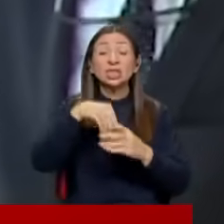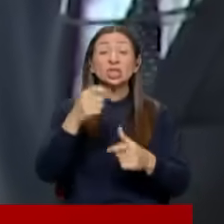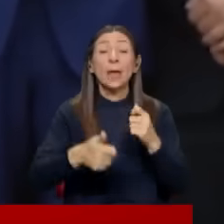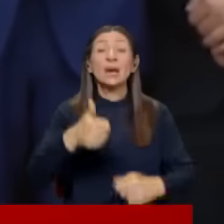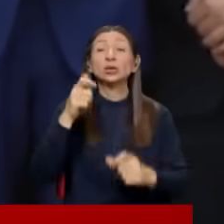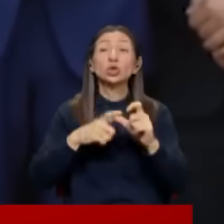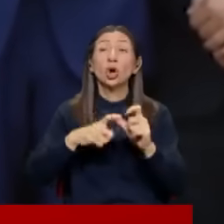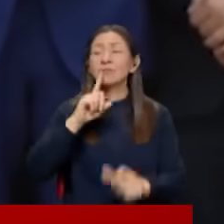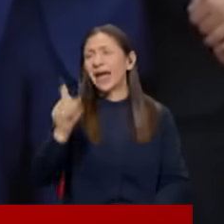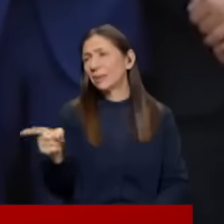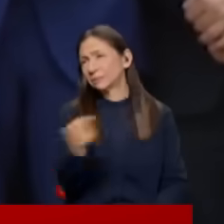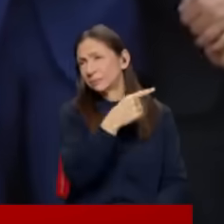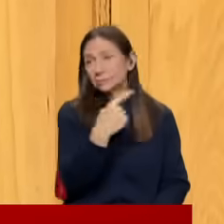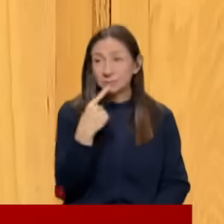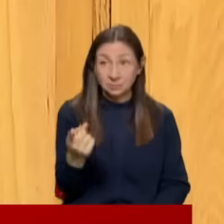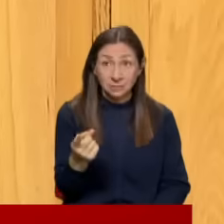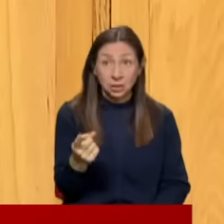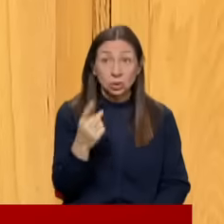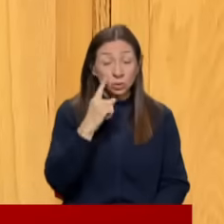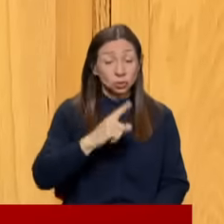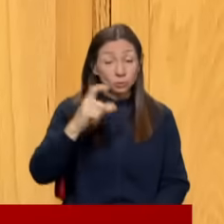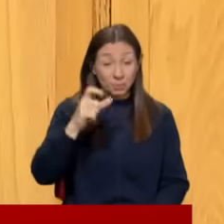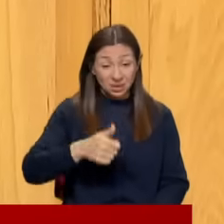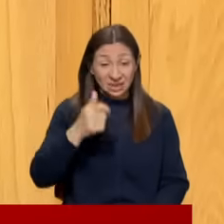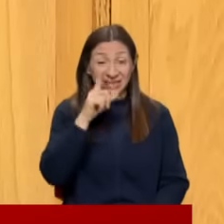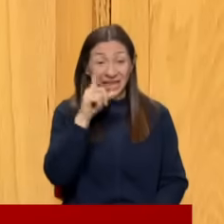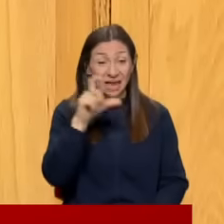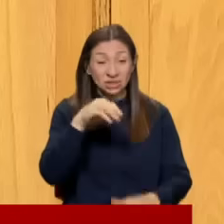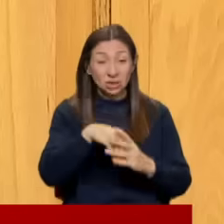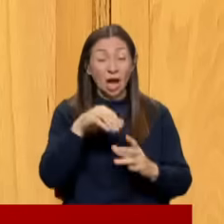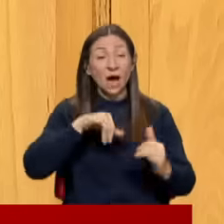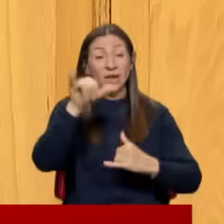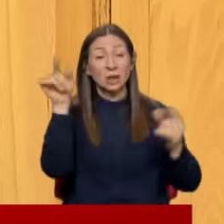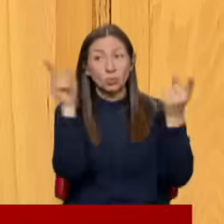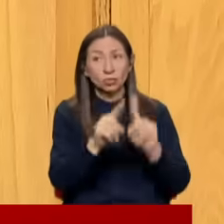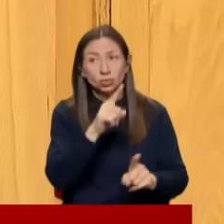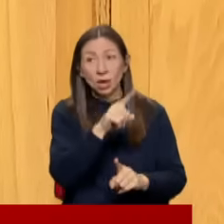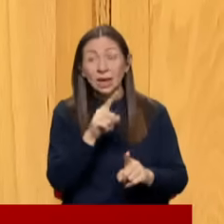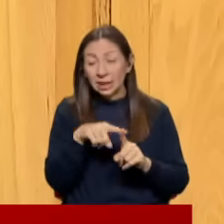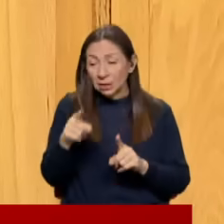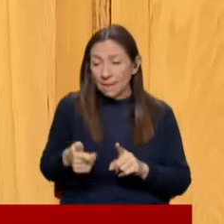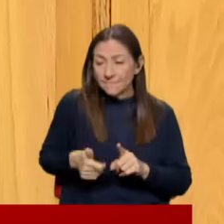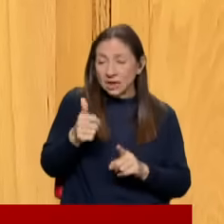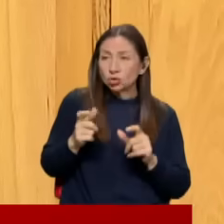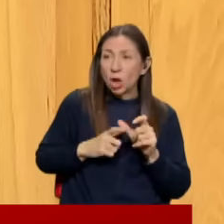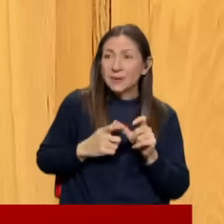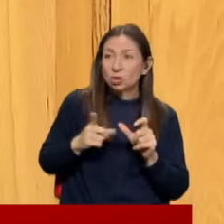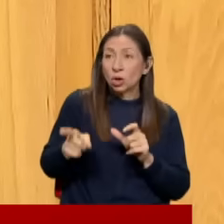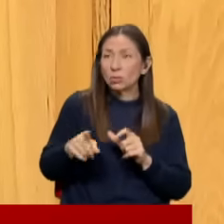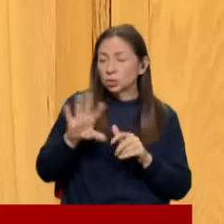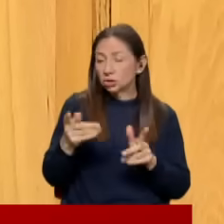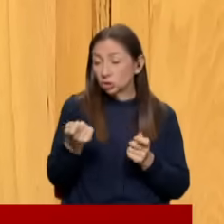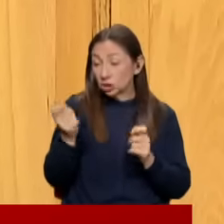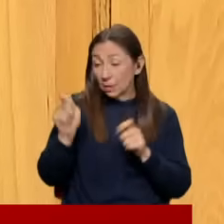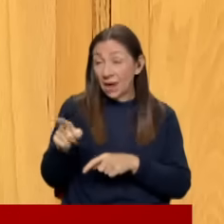İçişleri Bakanı Soylu'ya talimat verdiği de. Cumhurbaşkanı Nisan ayı içinde futbolcularla bir havaalanında buluşuyor. Yandaki bakanlardan Süleyman Soylu'ya bütün bu